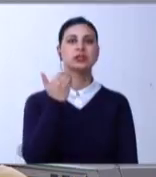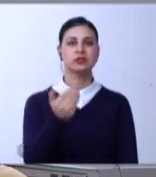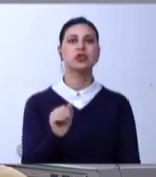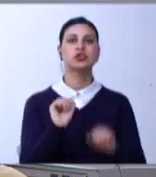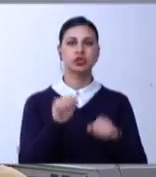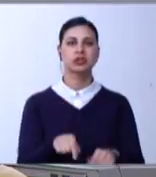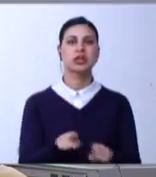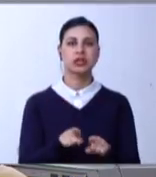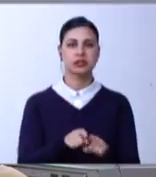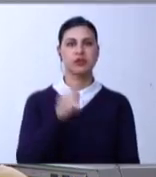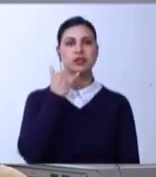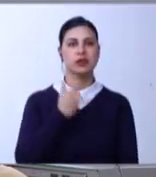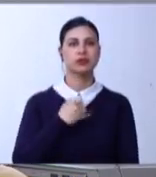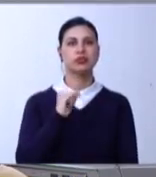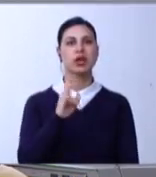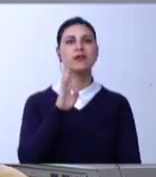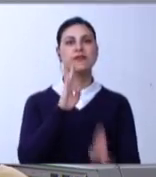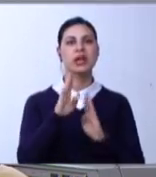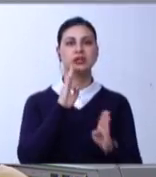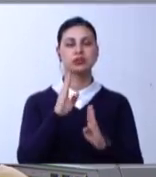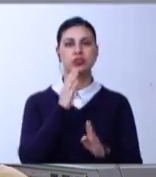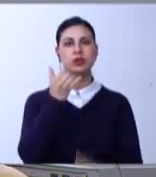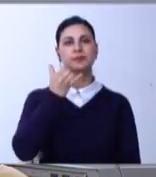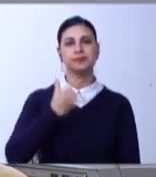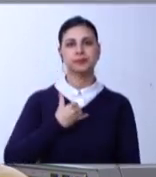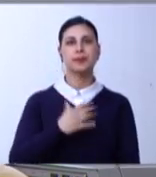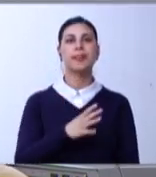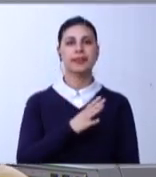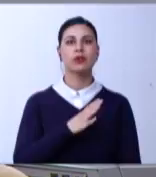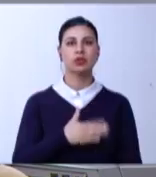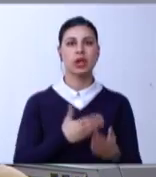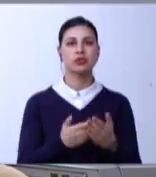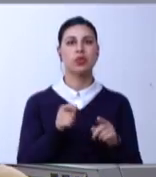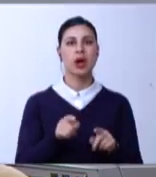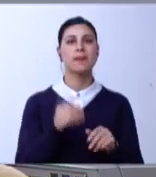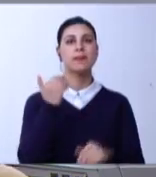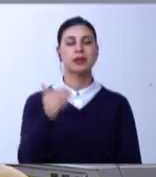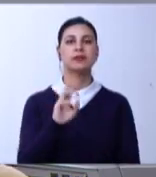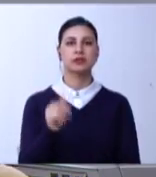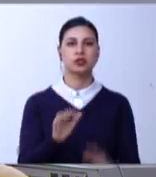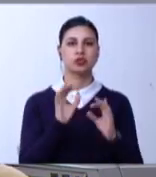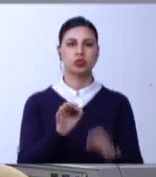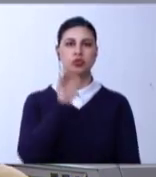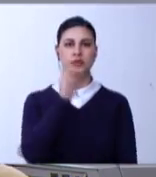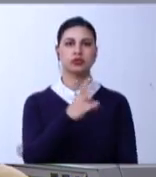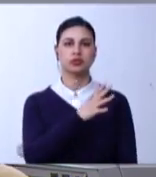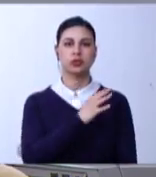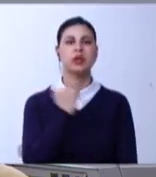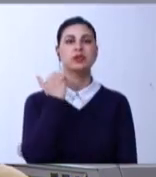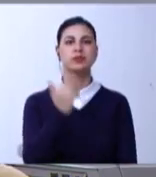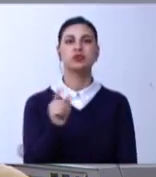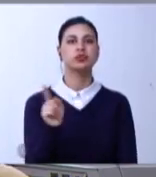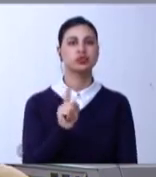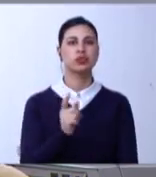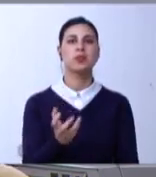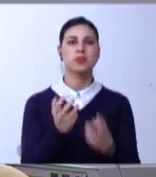ასევე დაგვირეკოთ ან ფეისბუქზე დაგვიკავშირდეთ, იყოთ აქტიურები ამ მხრივ და სწორი პასუხი გასცეთ ჩვენს მიერ დასმულ შეკითხვას იმისთვის,